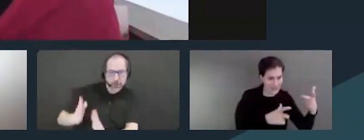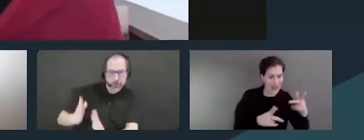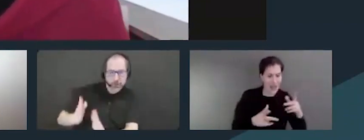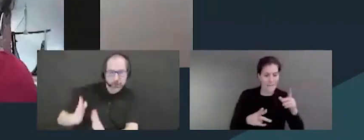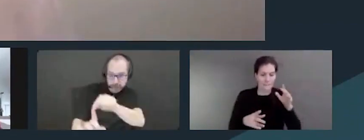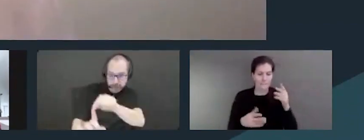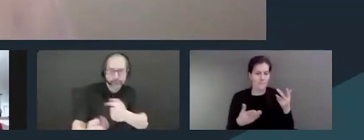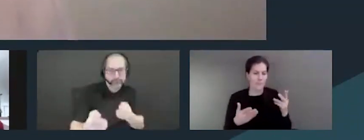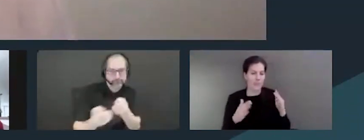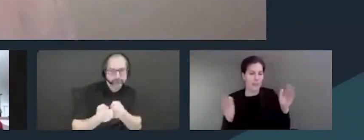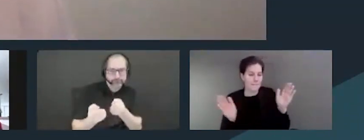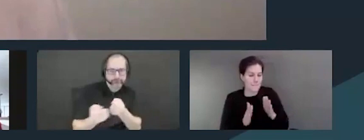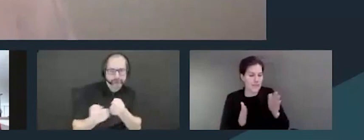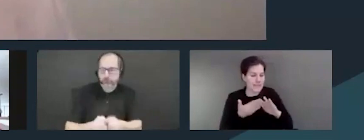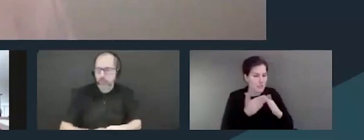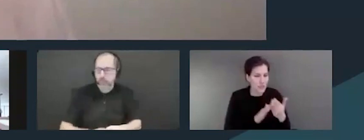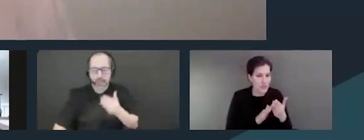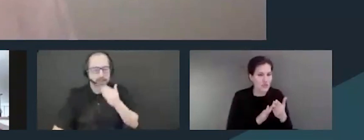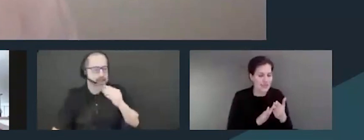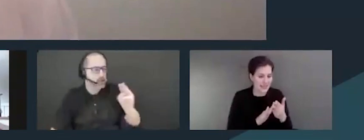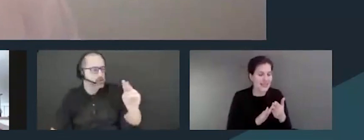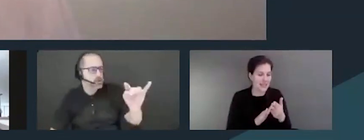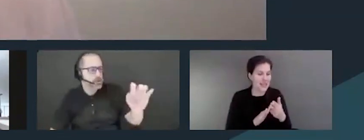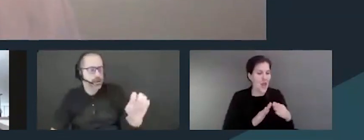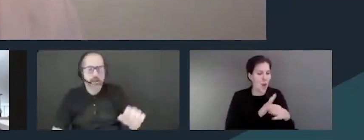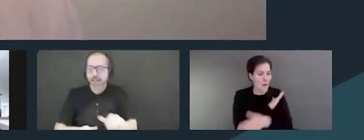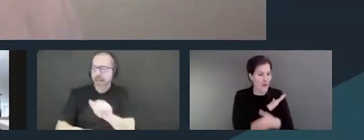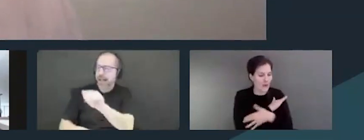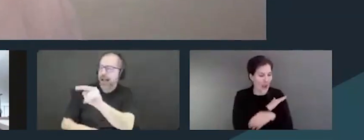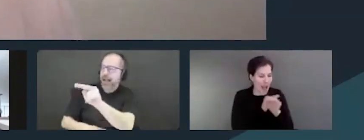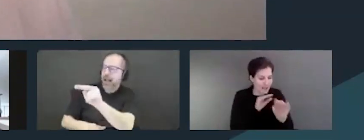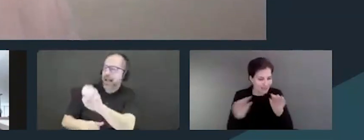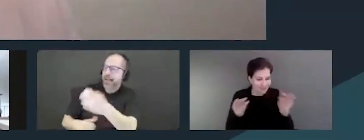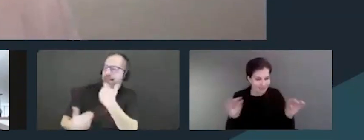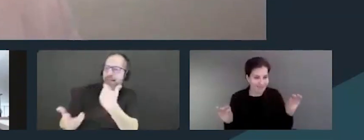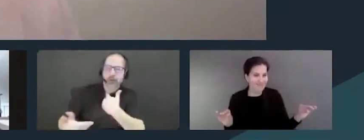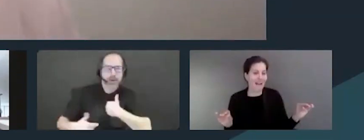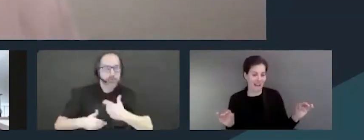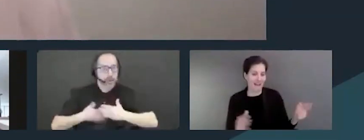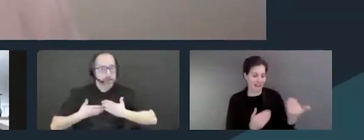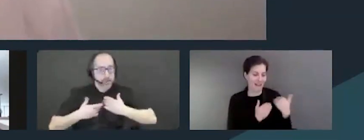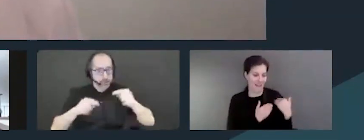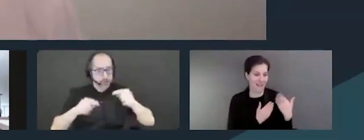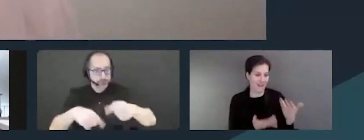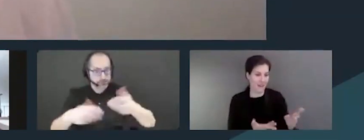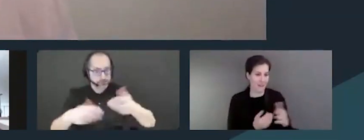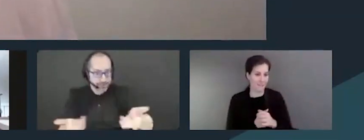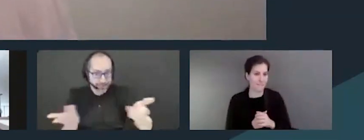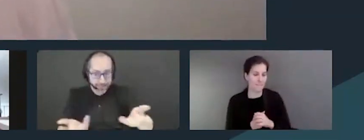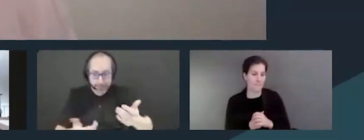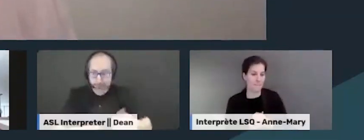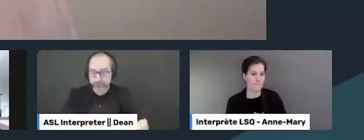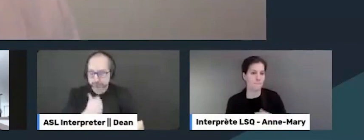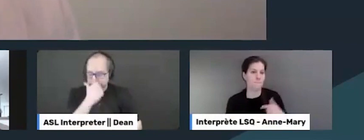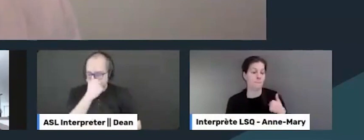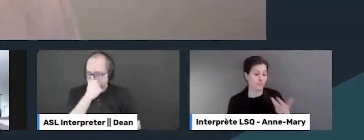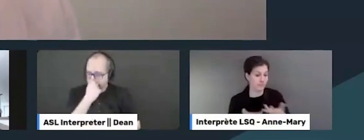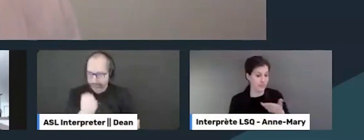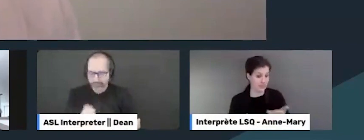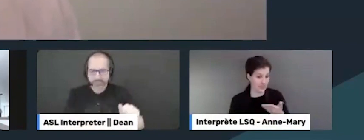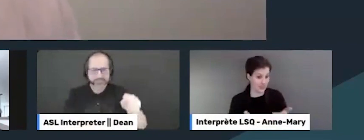nouveaux arrivants. Merci tout le monde. Comme je l'ai dit,